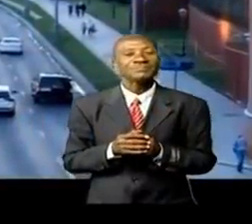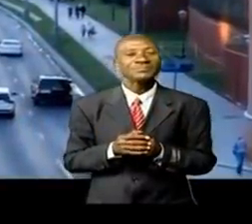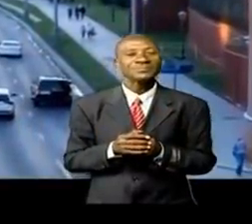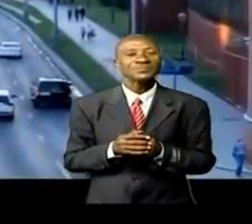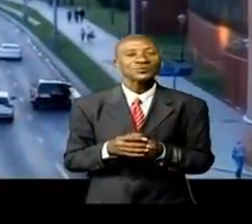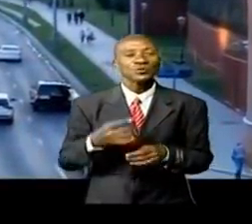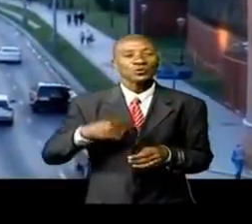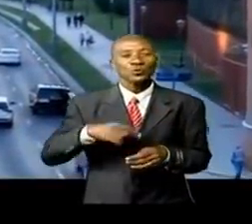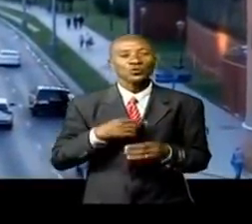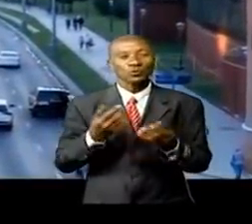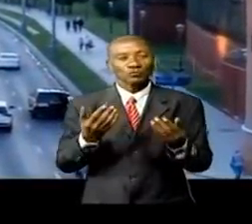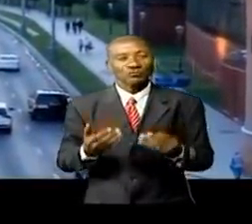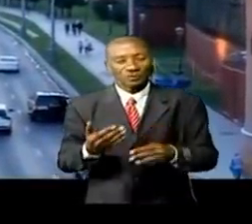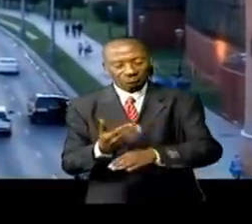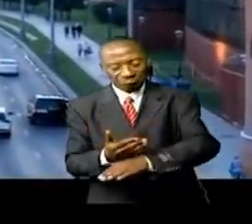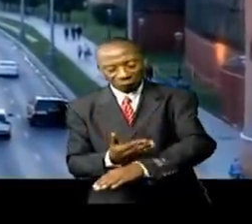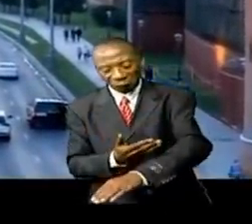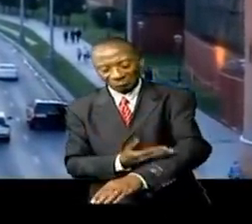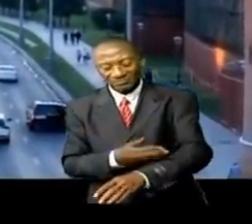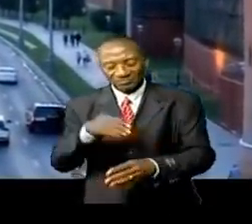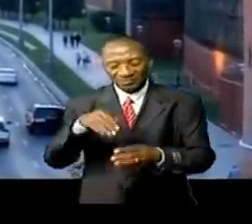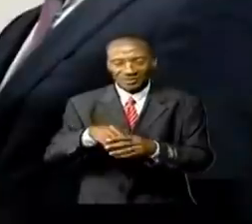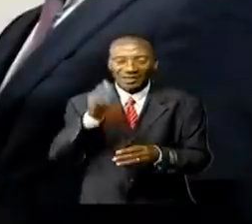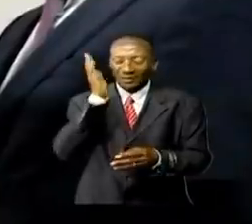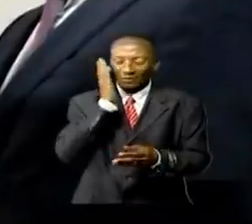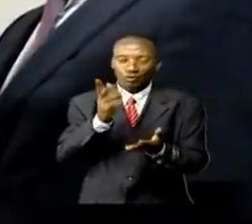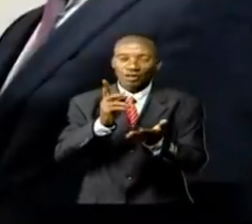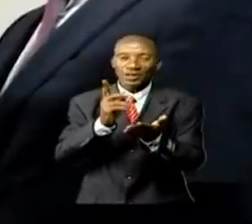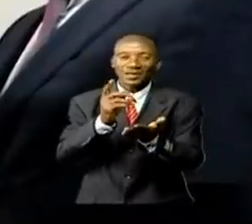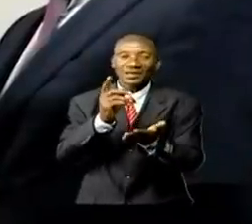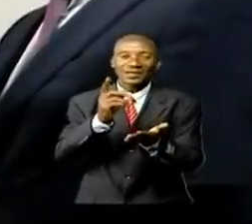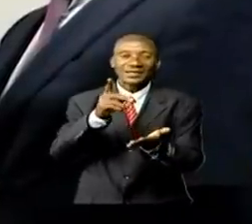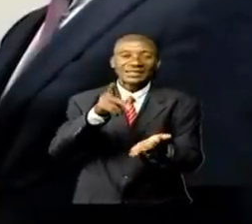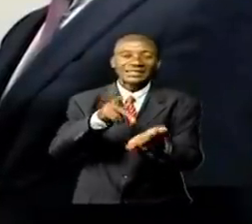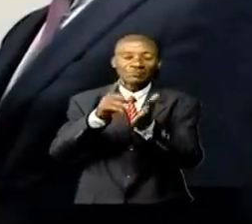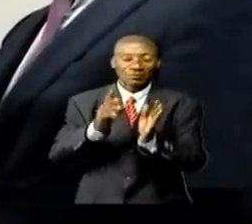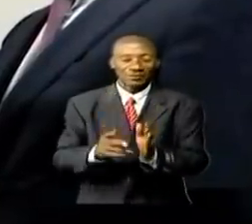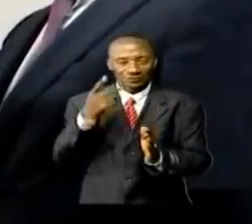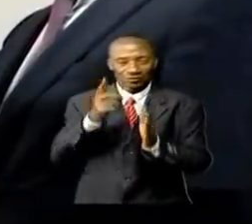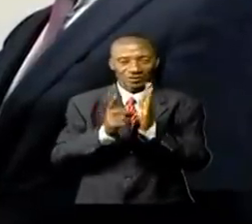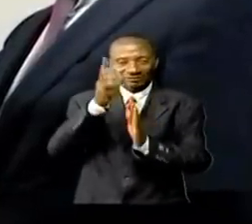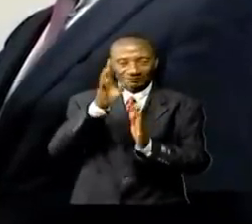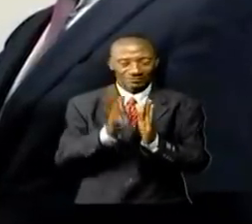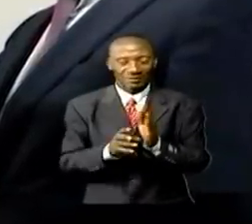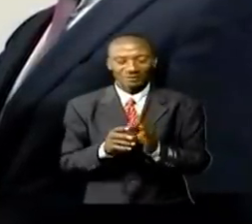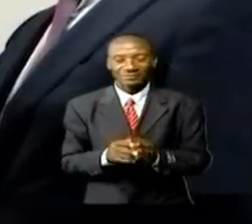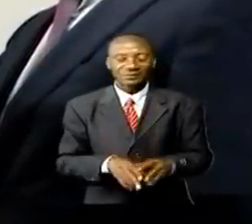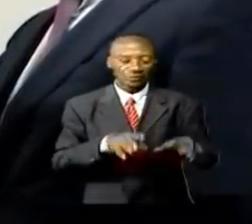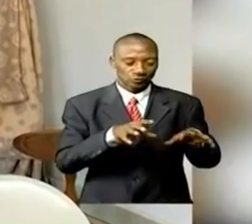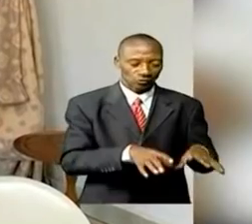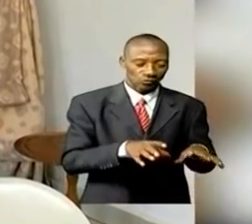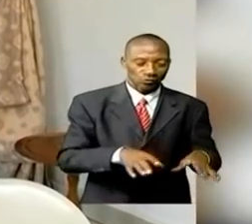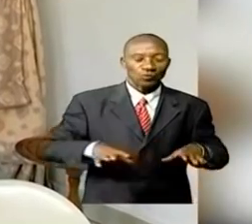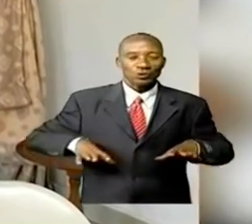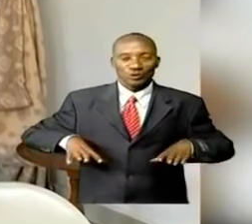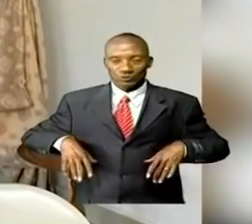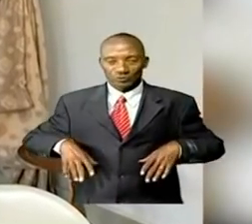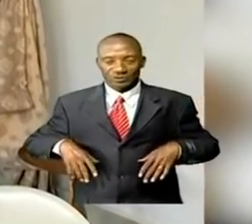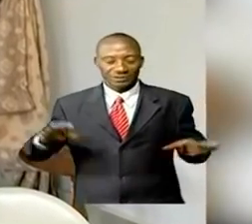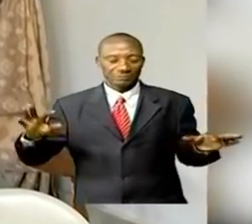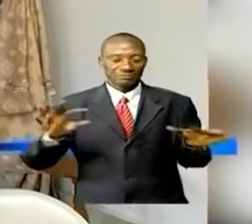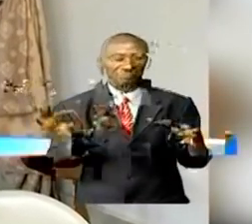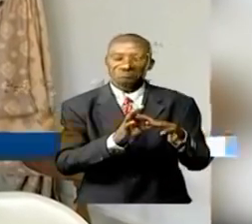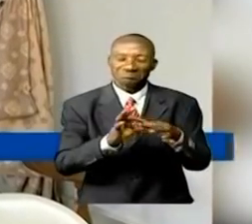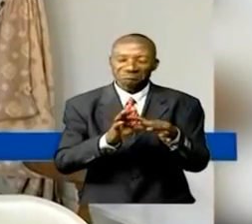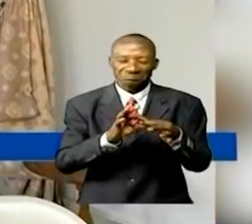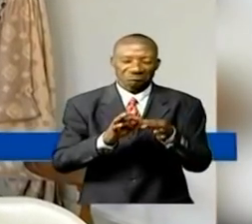innover dans le cadre d'une diplomatie de développement. Avec la RDC, la Russie entretient une mémoire historique. C'est l'un des